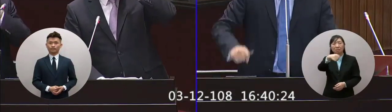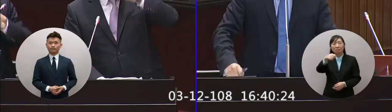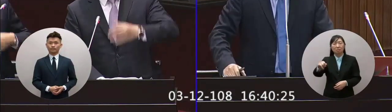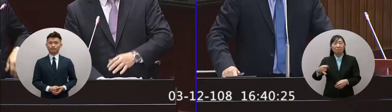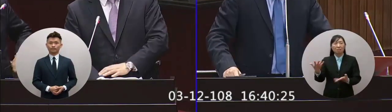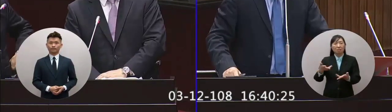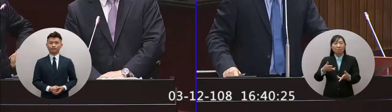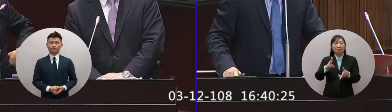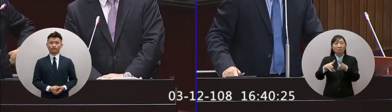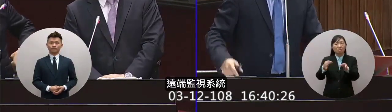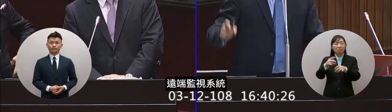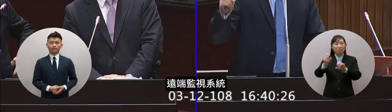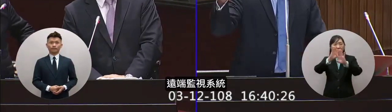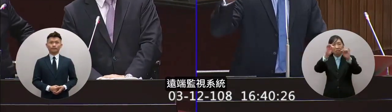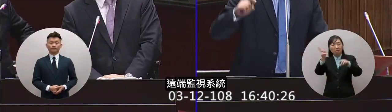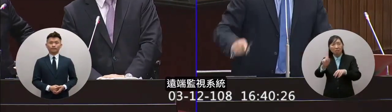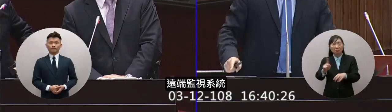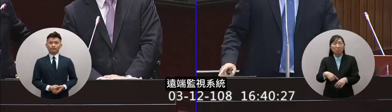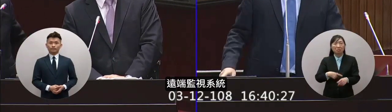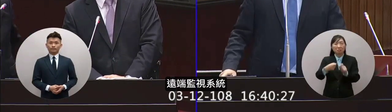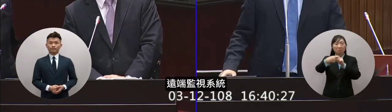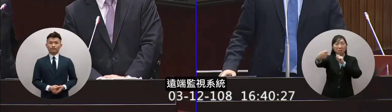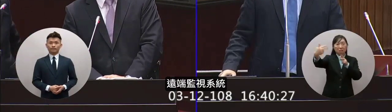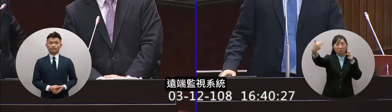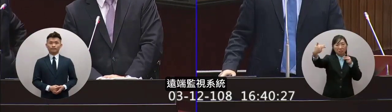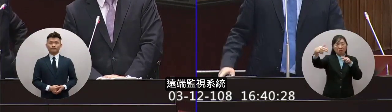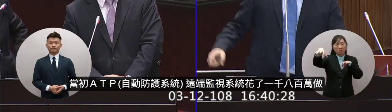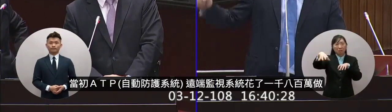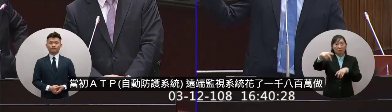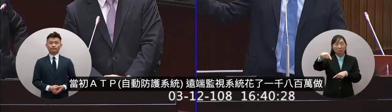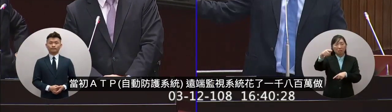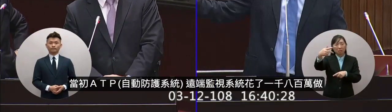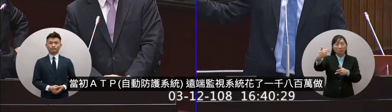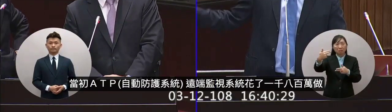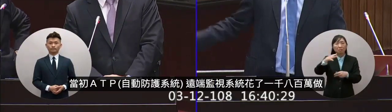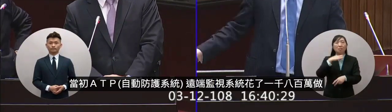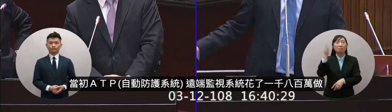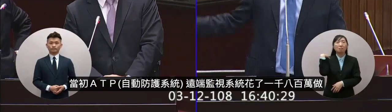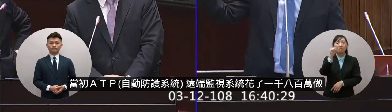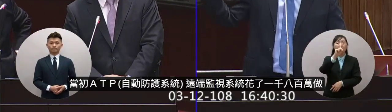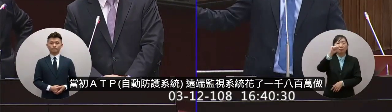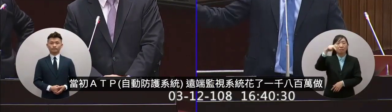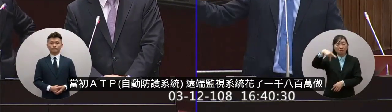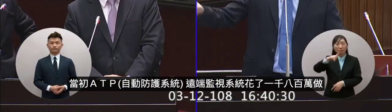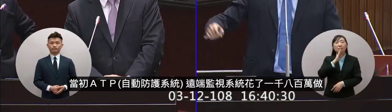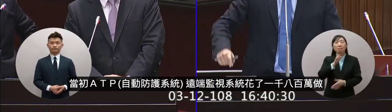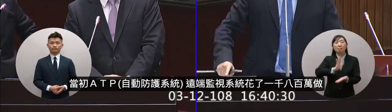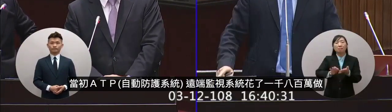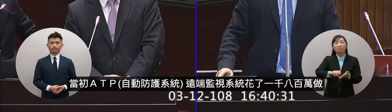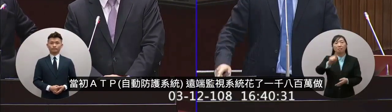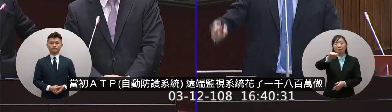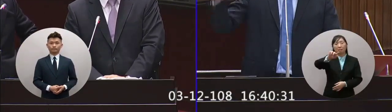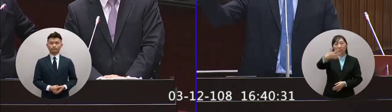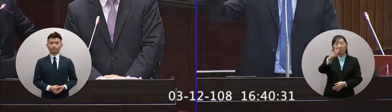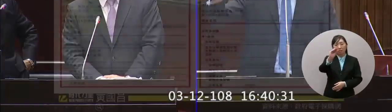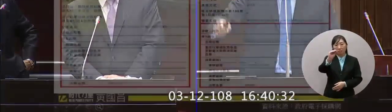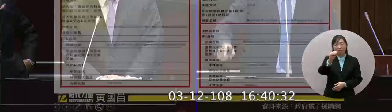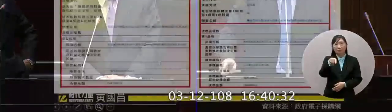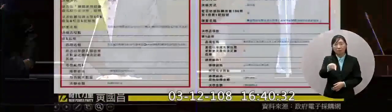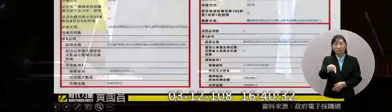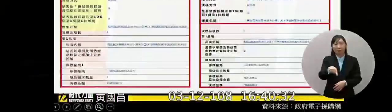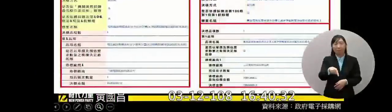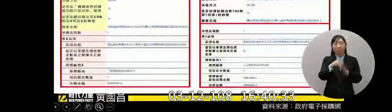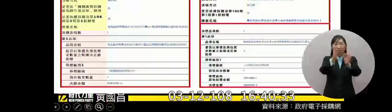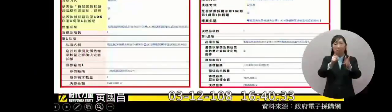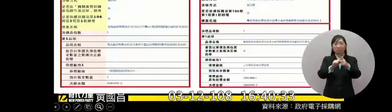播的讯息是什么？远端监视系统，当初 ATP 远端监视系统花了1800万做，跟全国人